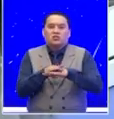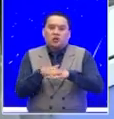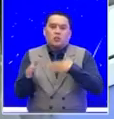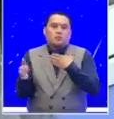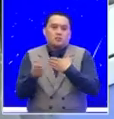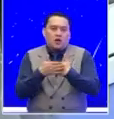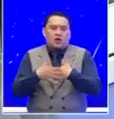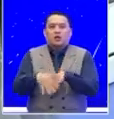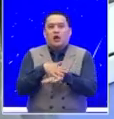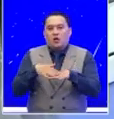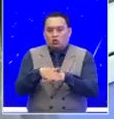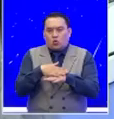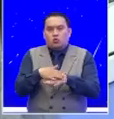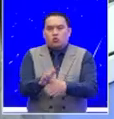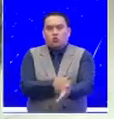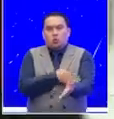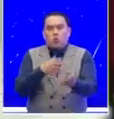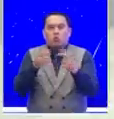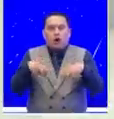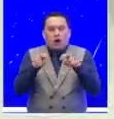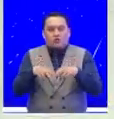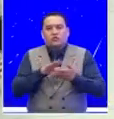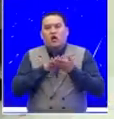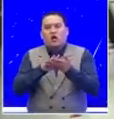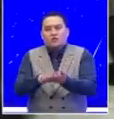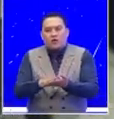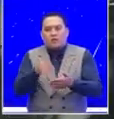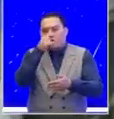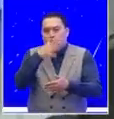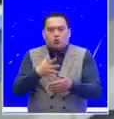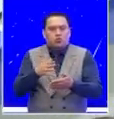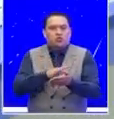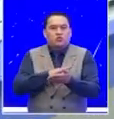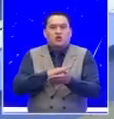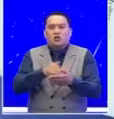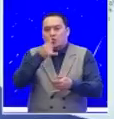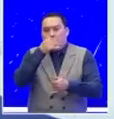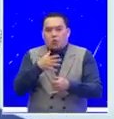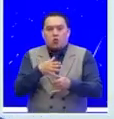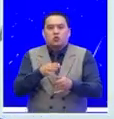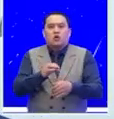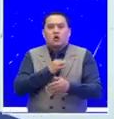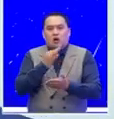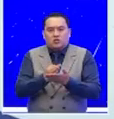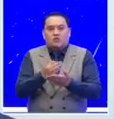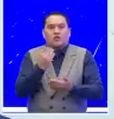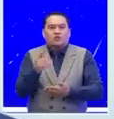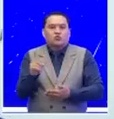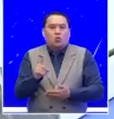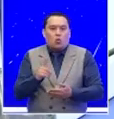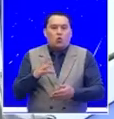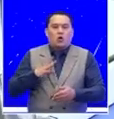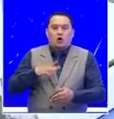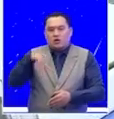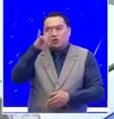перед соотечественниками за долгое рассмотрение заявок. «Мы не успеваем чисто физически», – покаялся Нурымбетов. Он